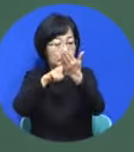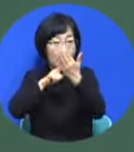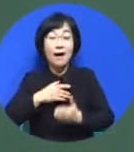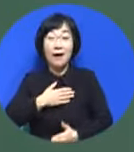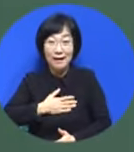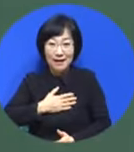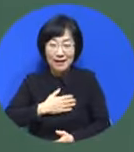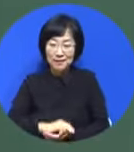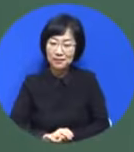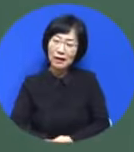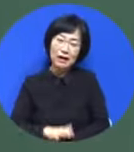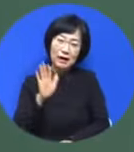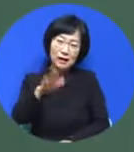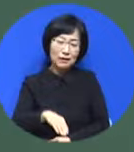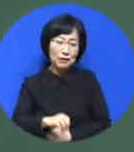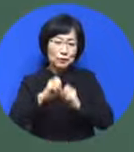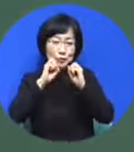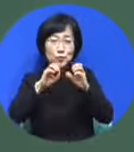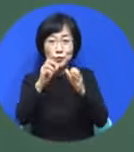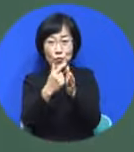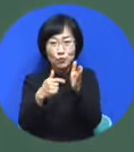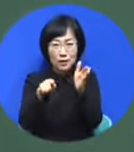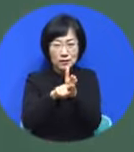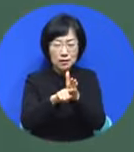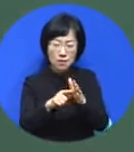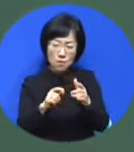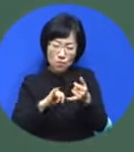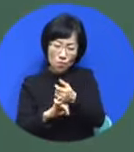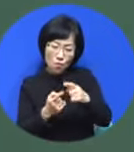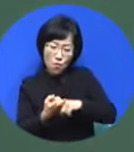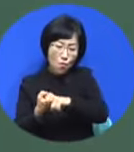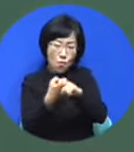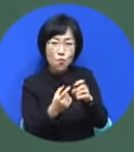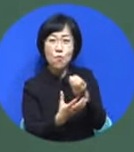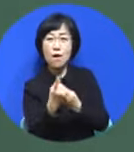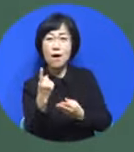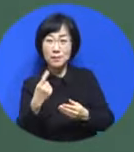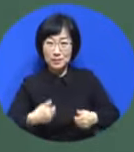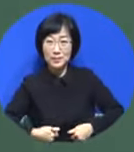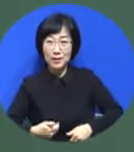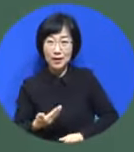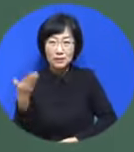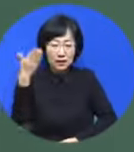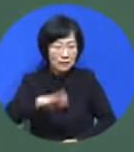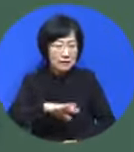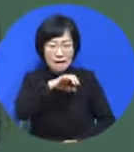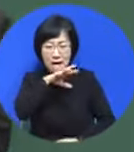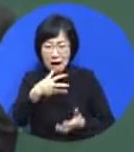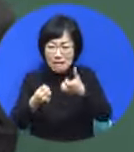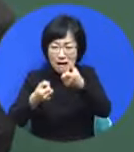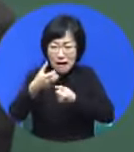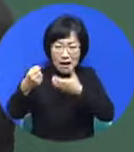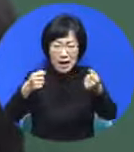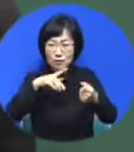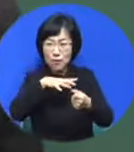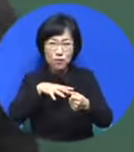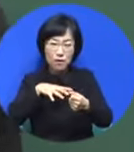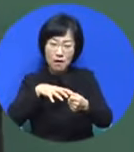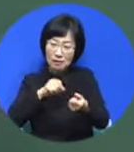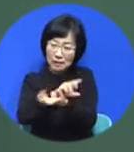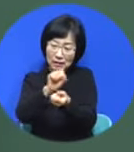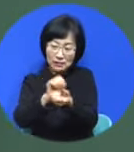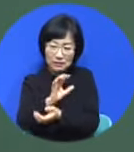해도 신천한 판에 그거는요. 완전히 사단의 짓이요. We already have a hard time having oneness for the sake of evangelism,